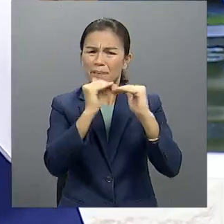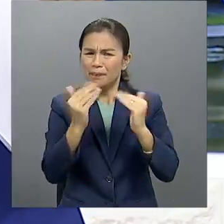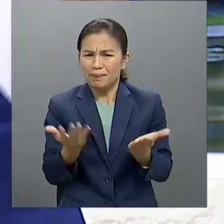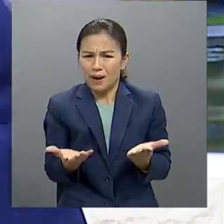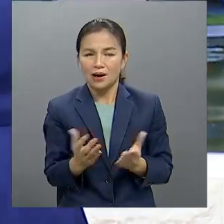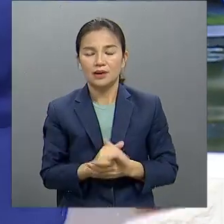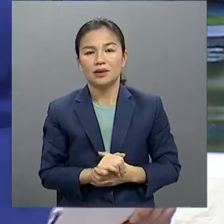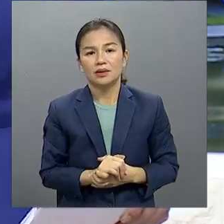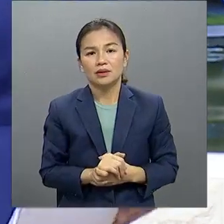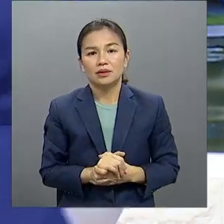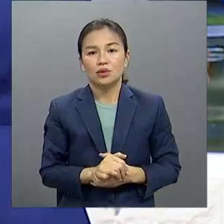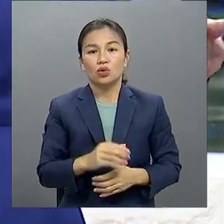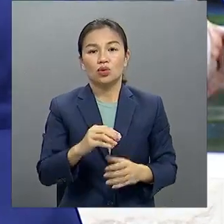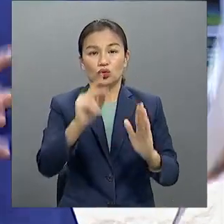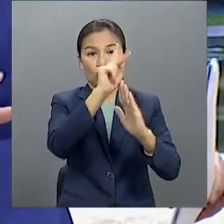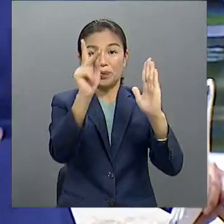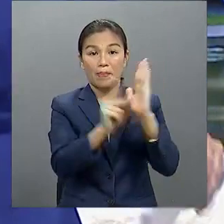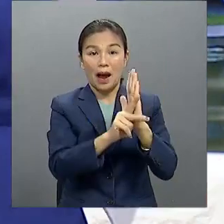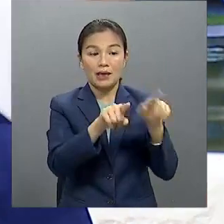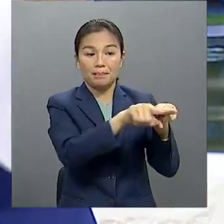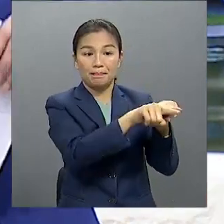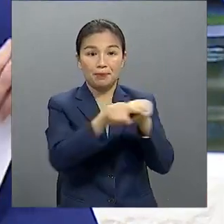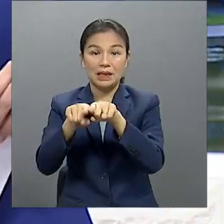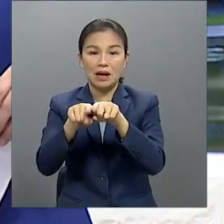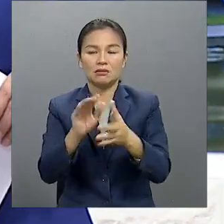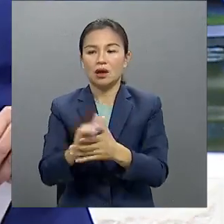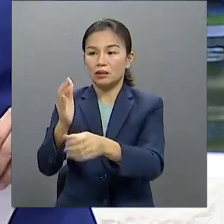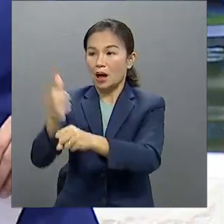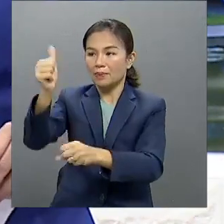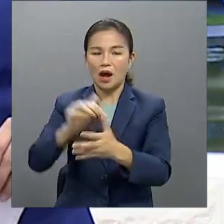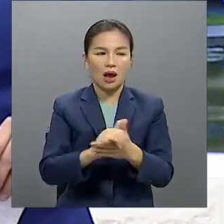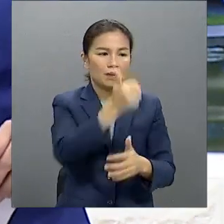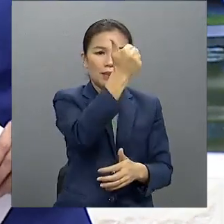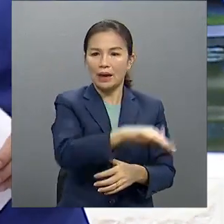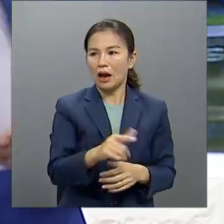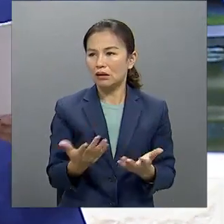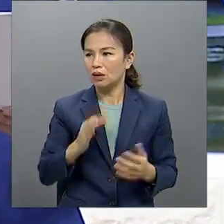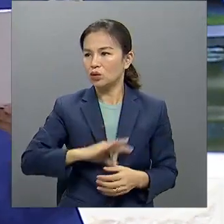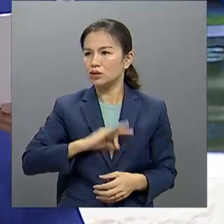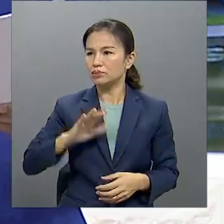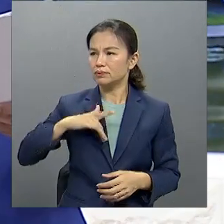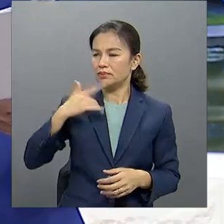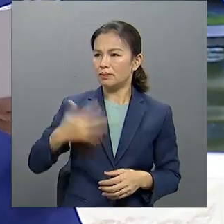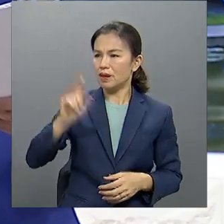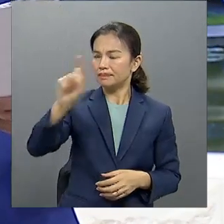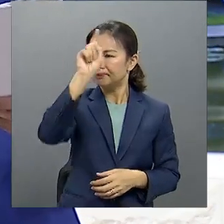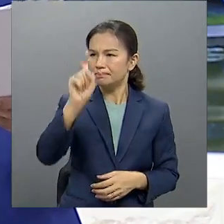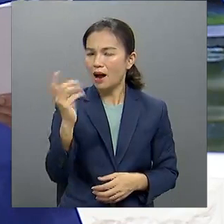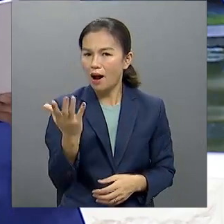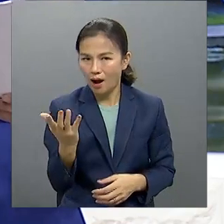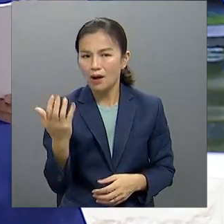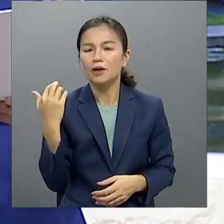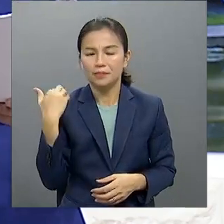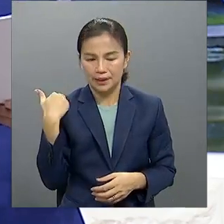ราอยู่ในกฎหมายเดียวกันเนี่ยนะอีกคนทำได้อีกคนทำไม่ได้เนี่ยมันก็เกิดข้อสงสัยถูกไหมอันนี้นะคะที่จังหวัดสุรินทร์